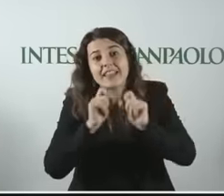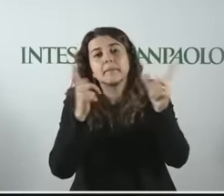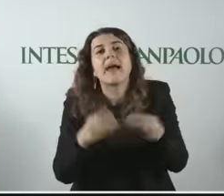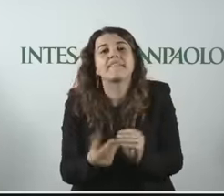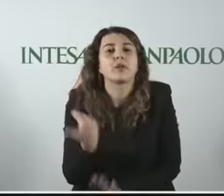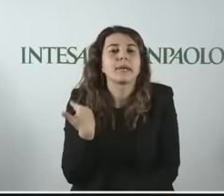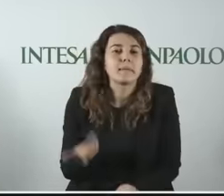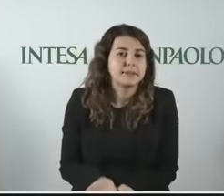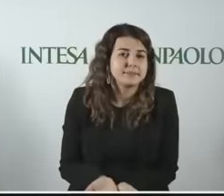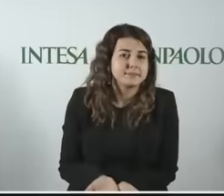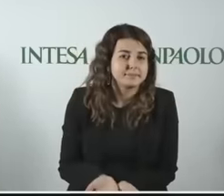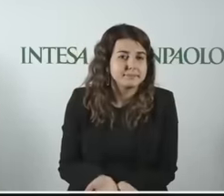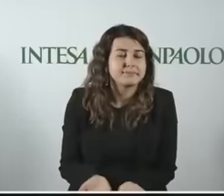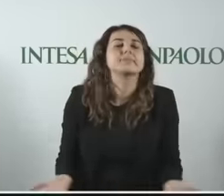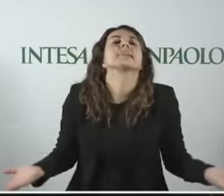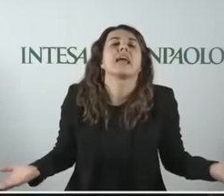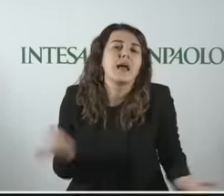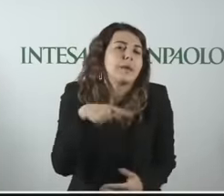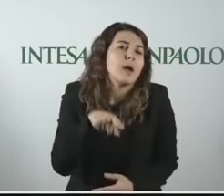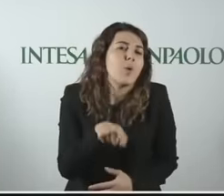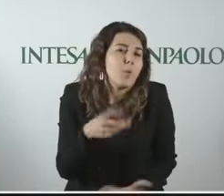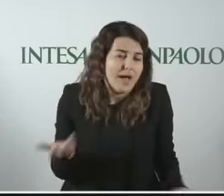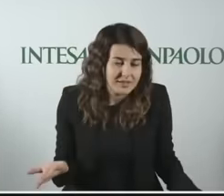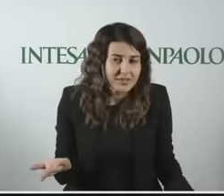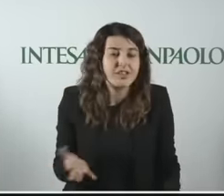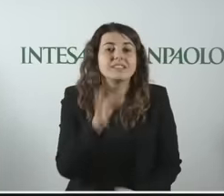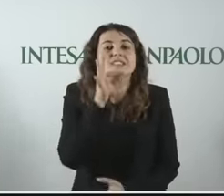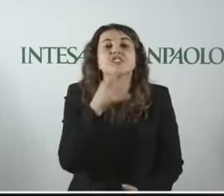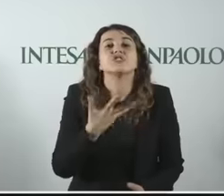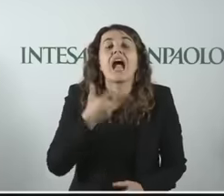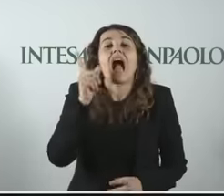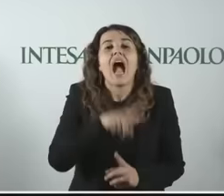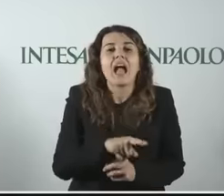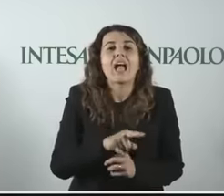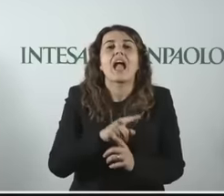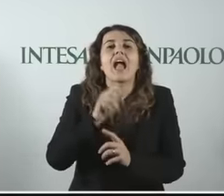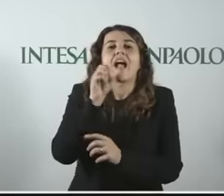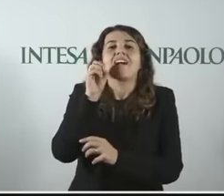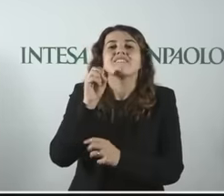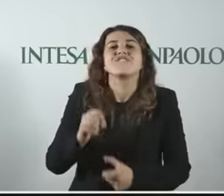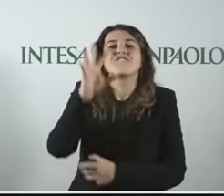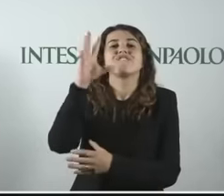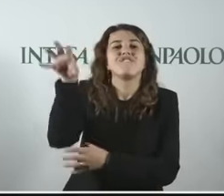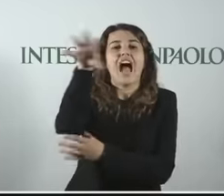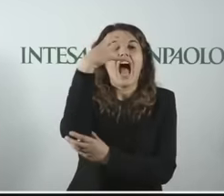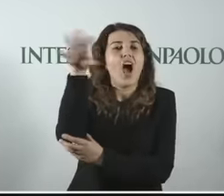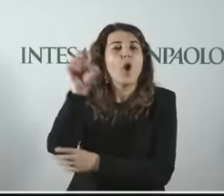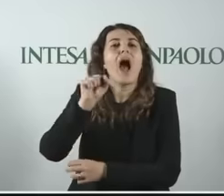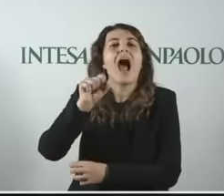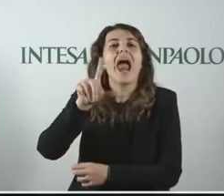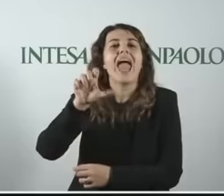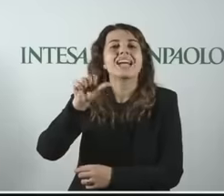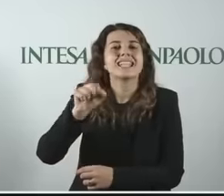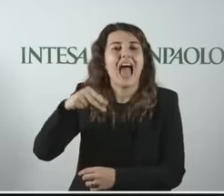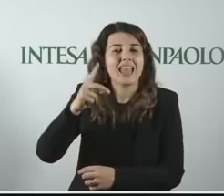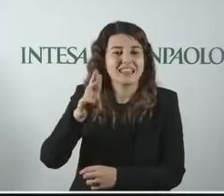prima e d'altra parte D'altra parte c'è il faro di Alessandria e il Faro di Alessandria era stato costruito intorno